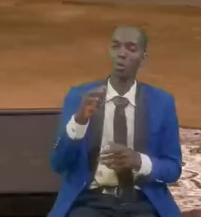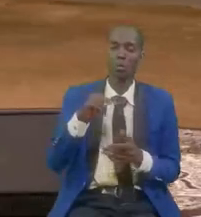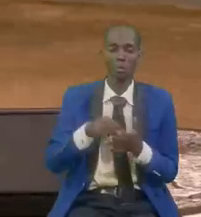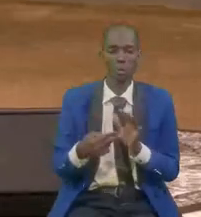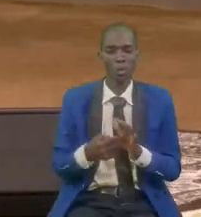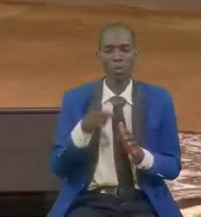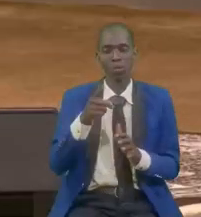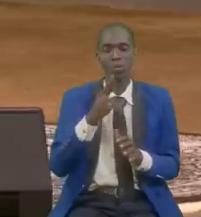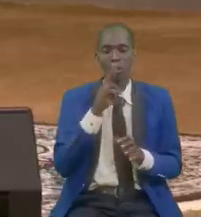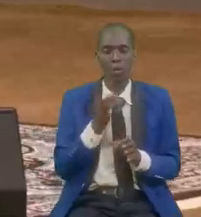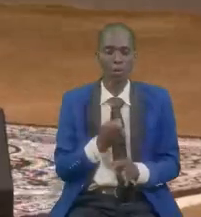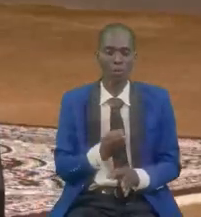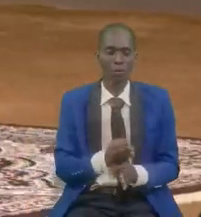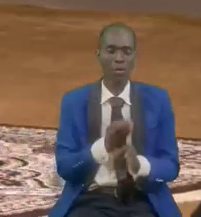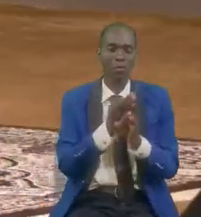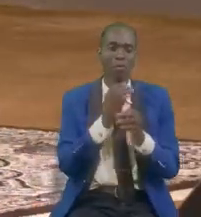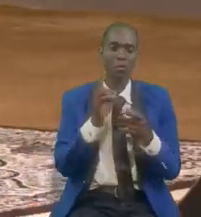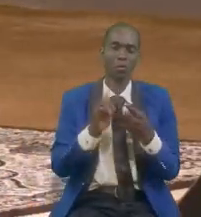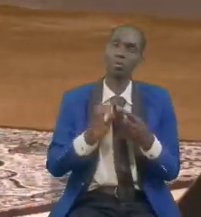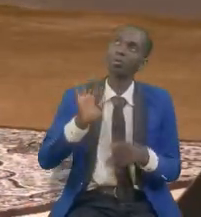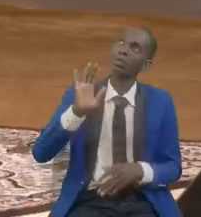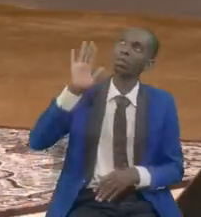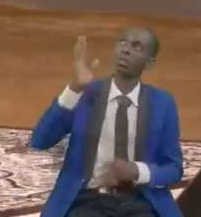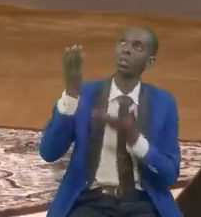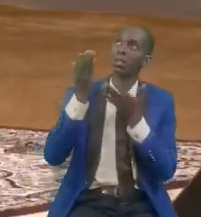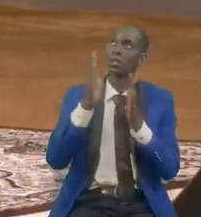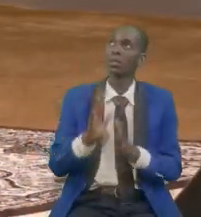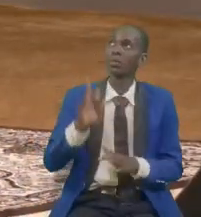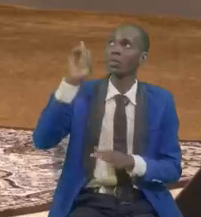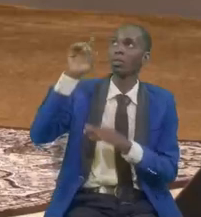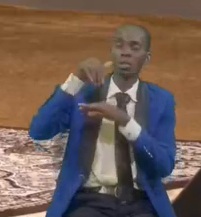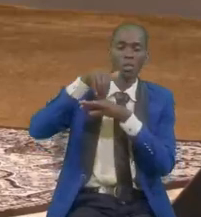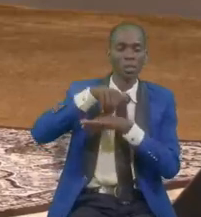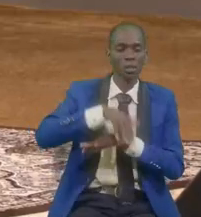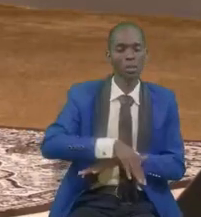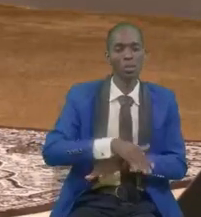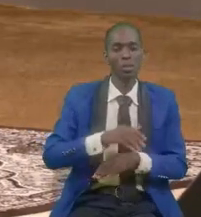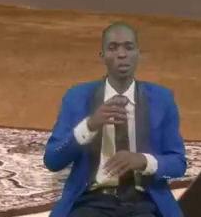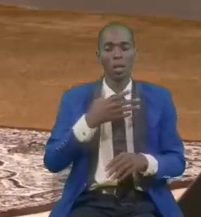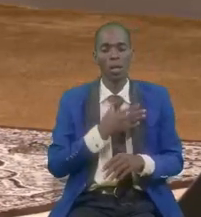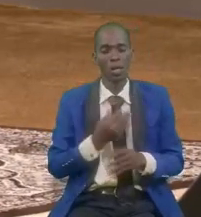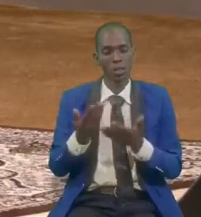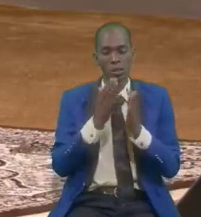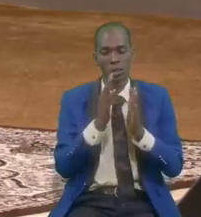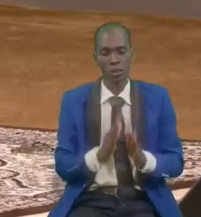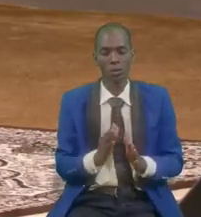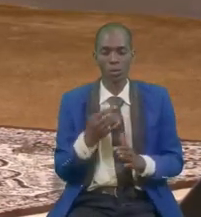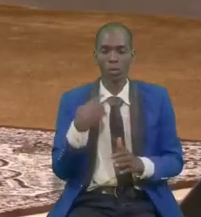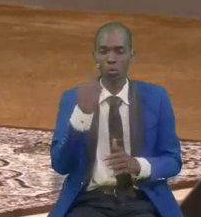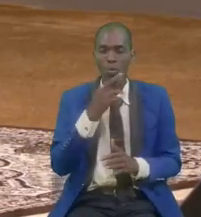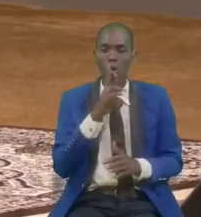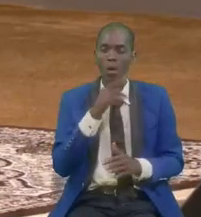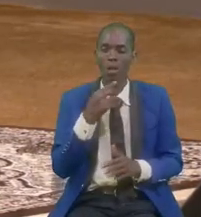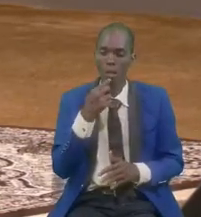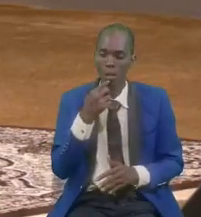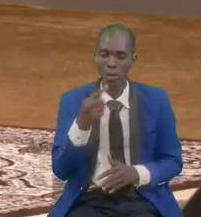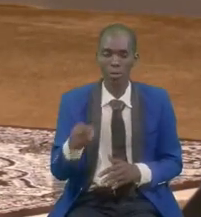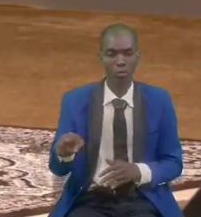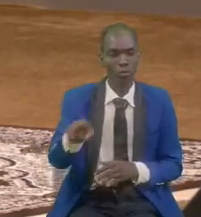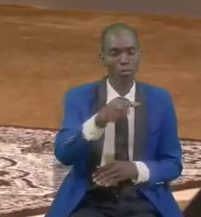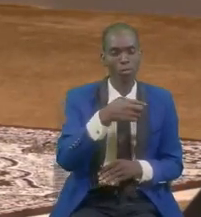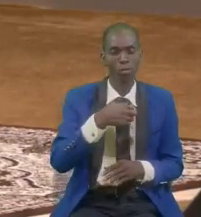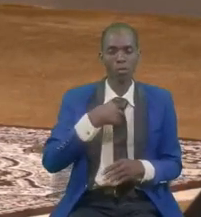à son serviteur envoyé et son serviteur ou ses serviteurs qui nous dit, qui nous prêche la